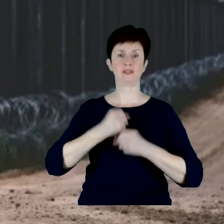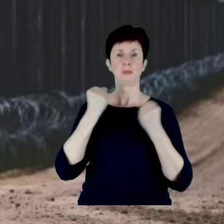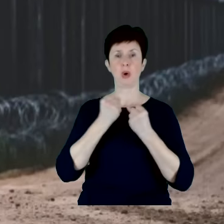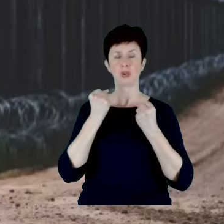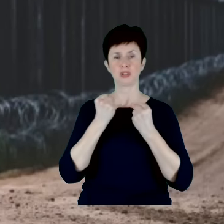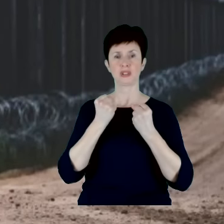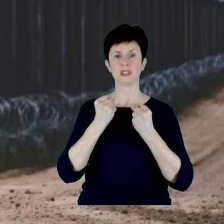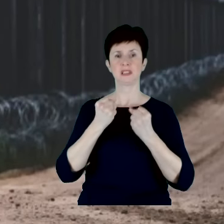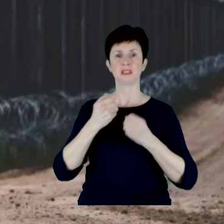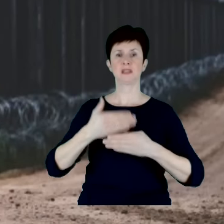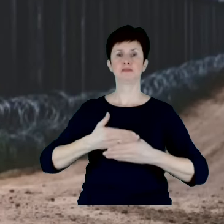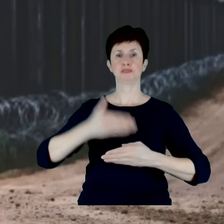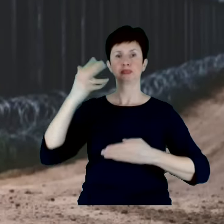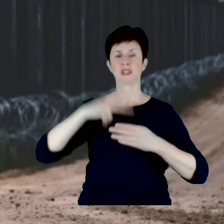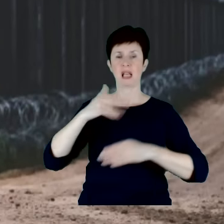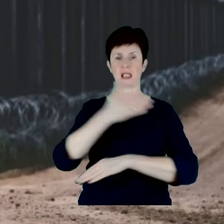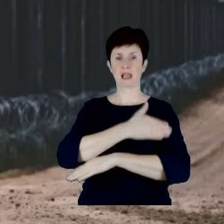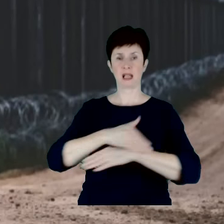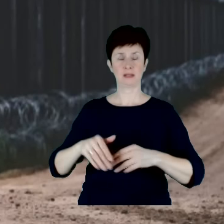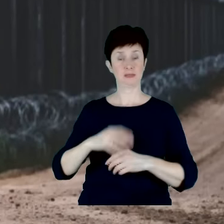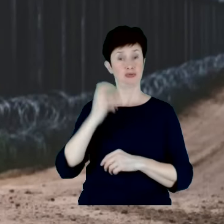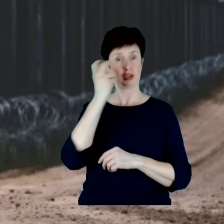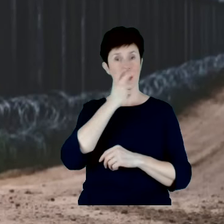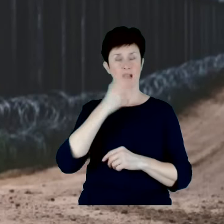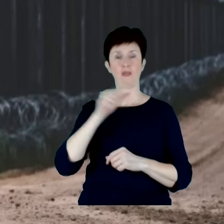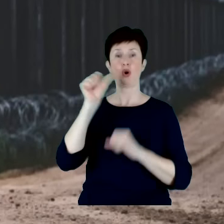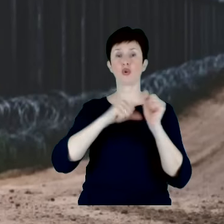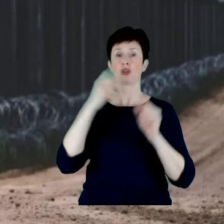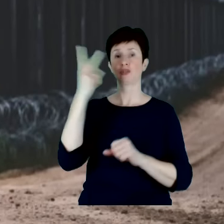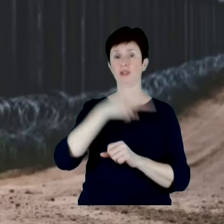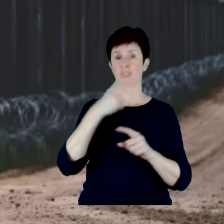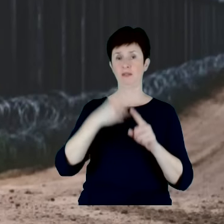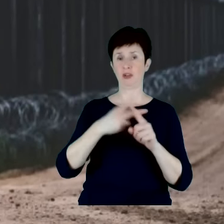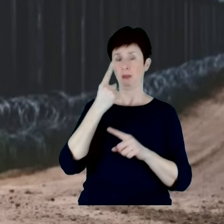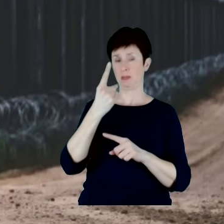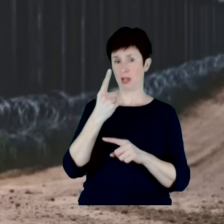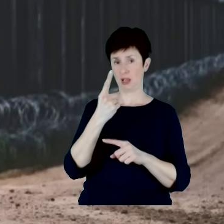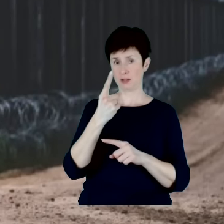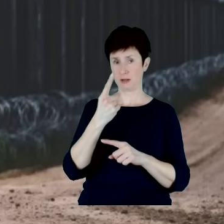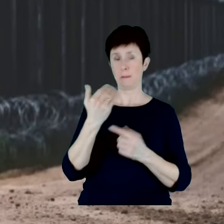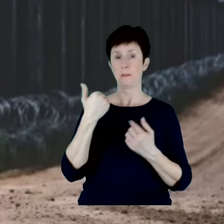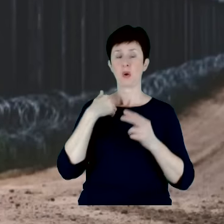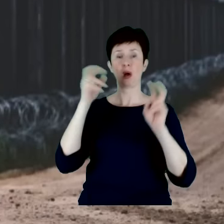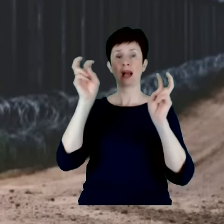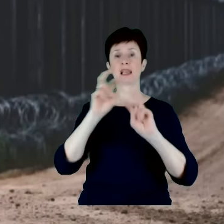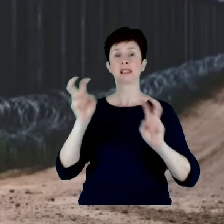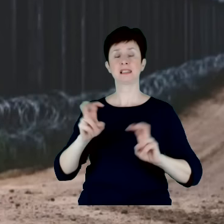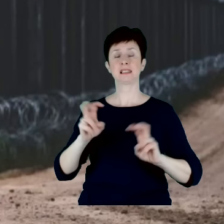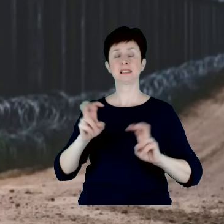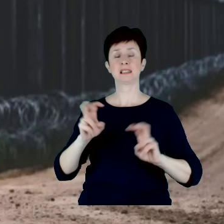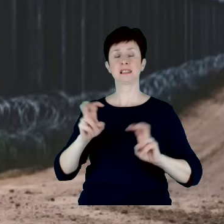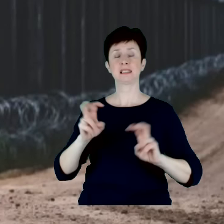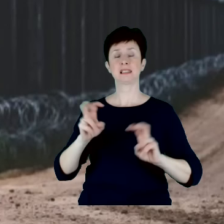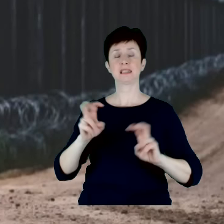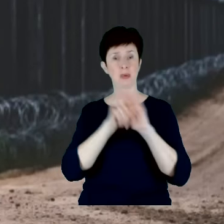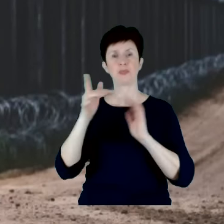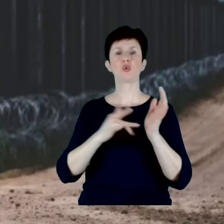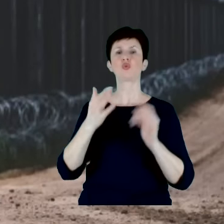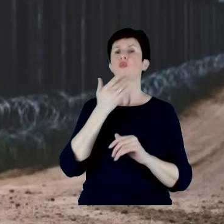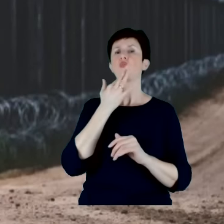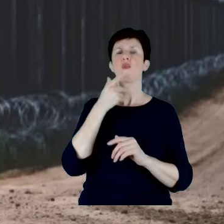granicy. Co ciekawe, jeszcze w 2021 roku, w trakcie kryzysu migracyjnego, Tusk mówił, że jest